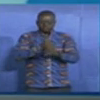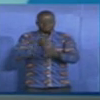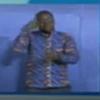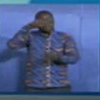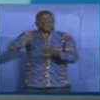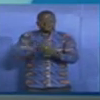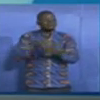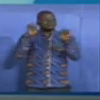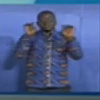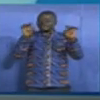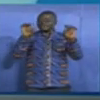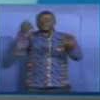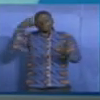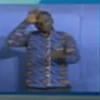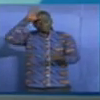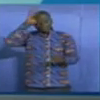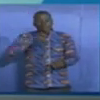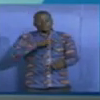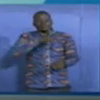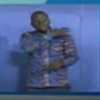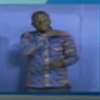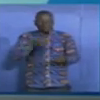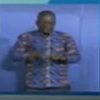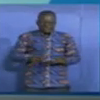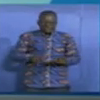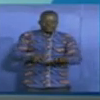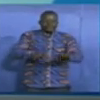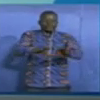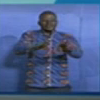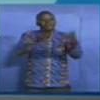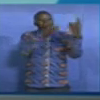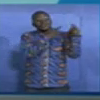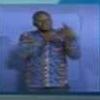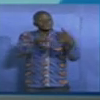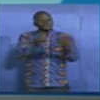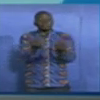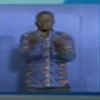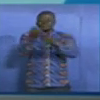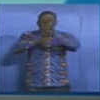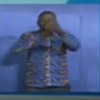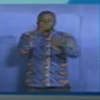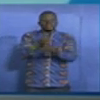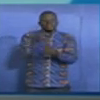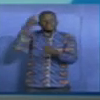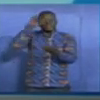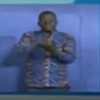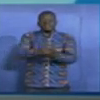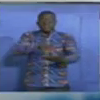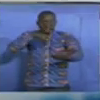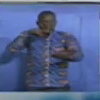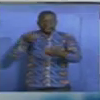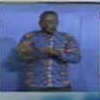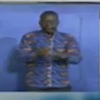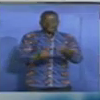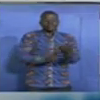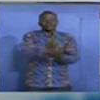l'homme, mais plutôt pour les abeilles qui sont décimées depuis plusieurs années par ces insecticides. C'est une étude menée à l'Université de